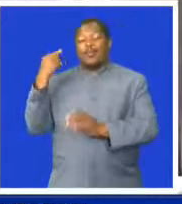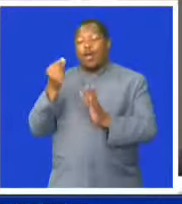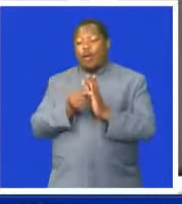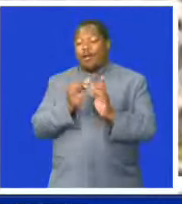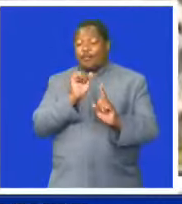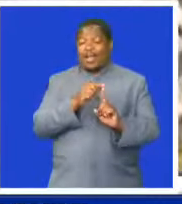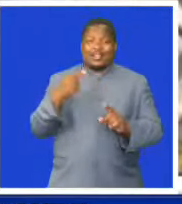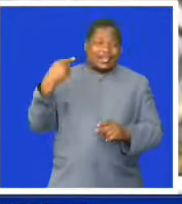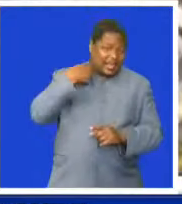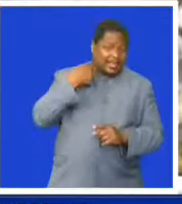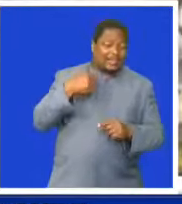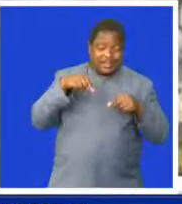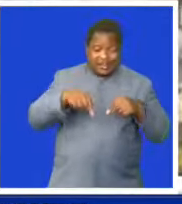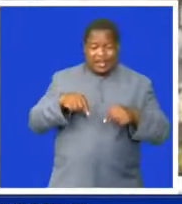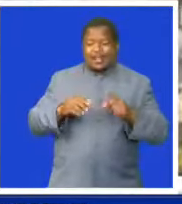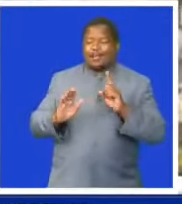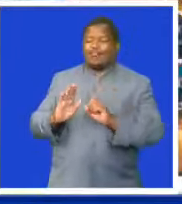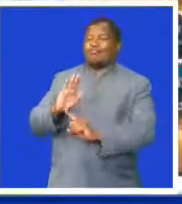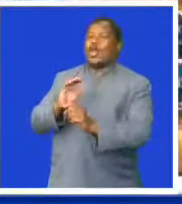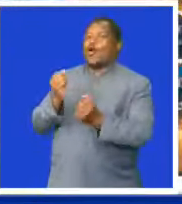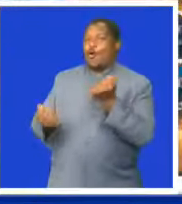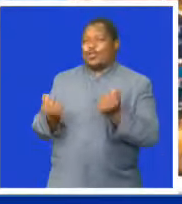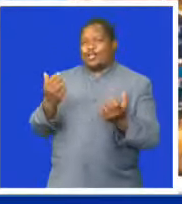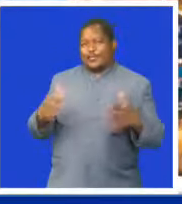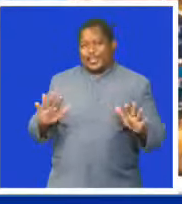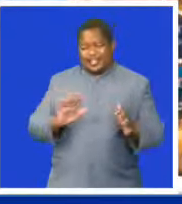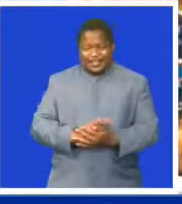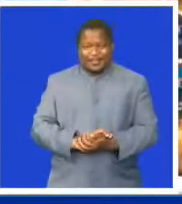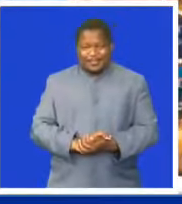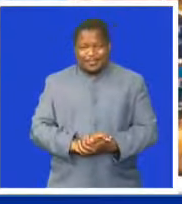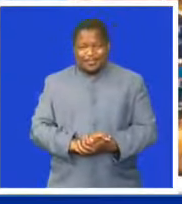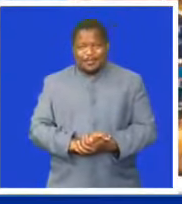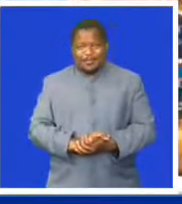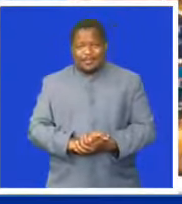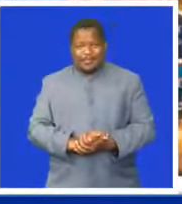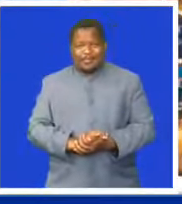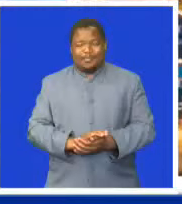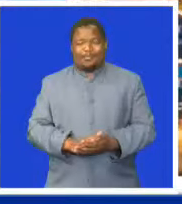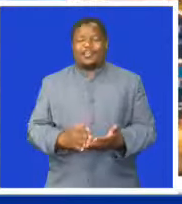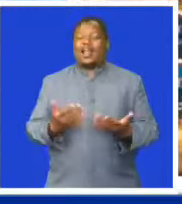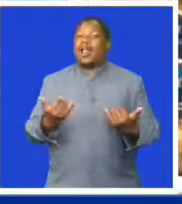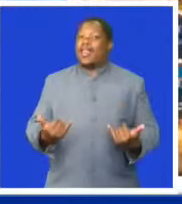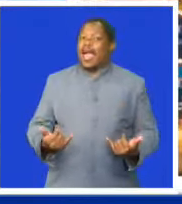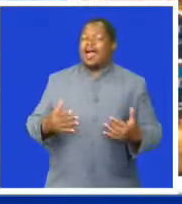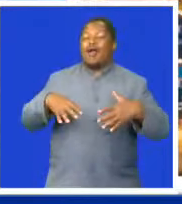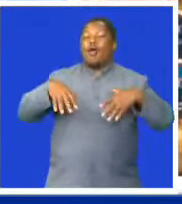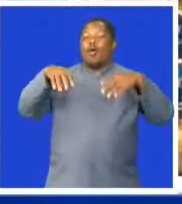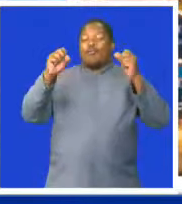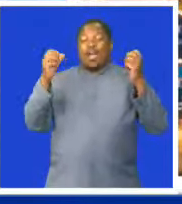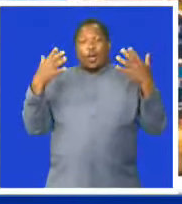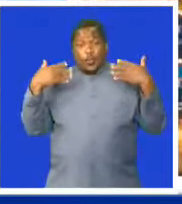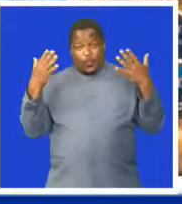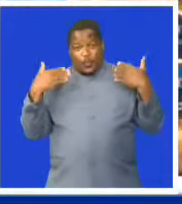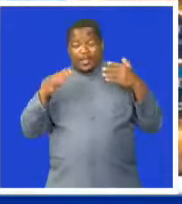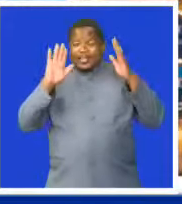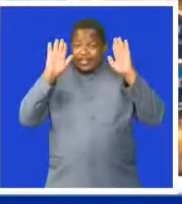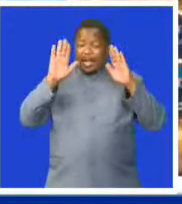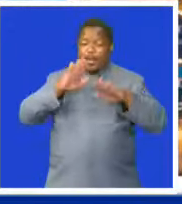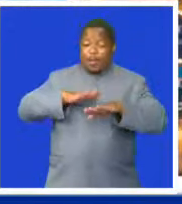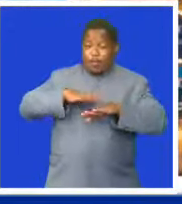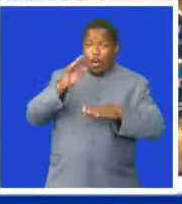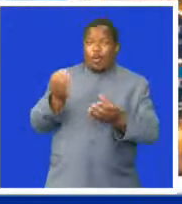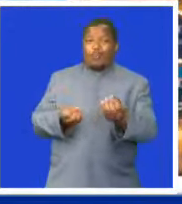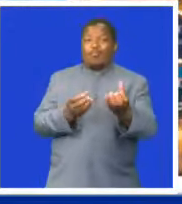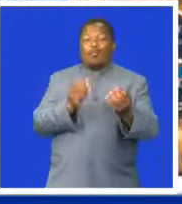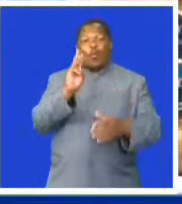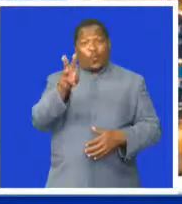Mavimbela enkantolo embabane. Bazotla bahle kulesikhathi samanje sitawu sishelele kuyawunathi emandi nasibuya Tindzaba tiyachubeka.